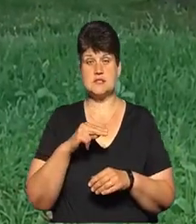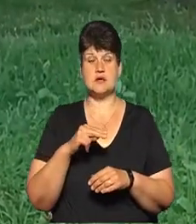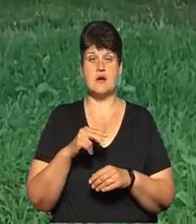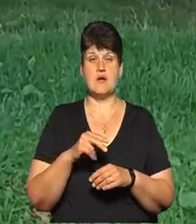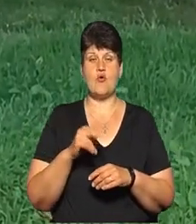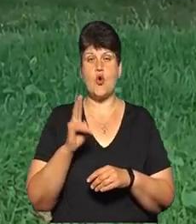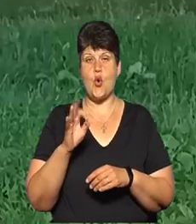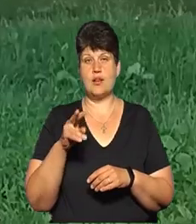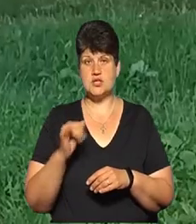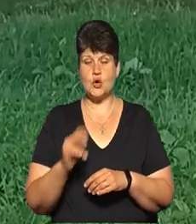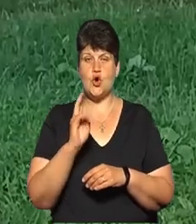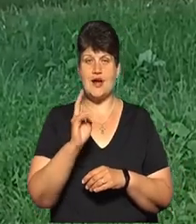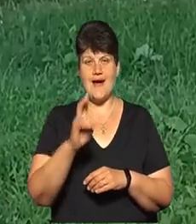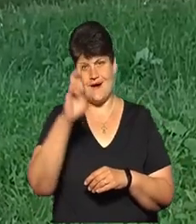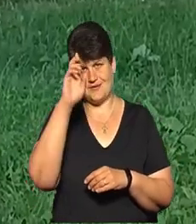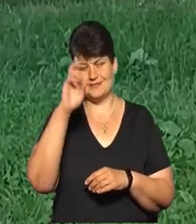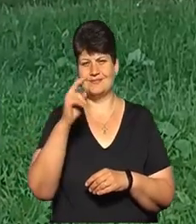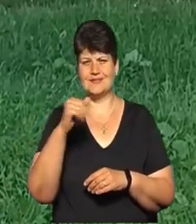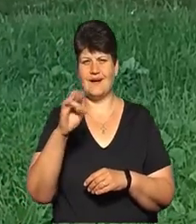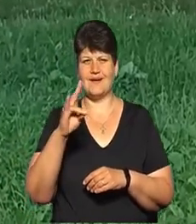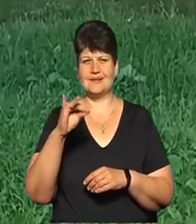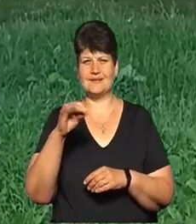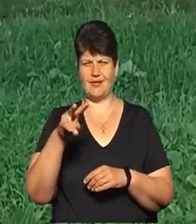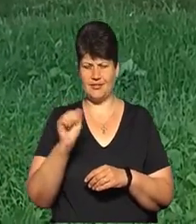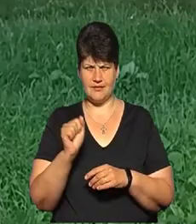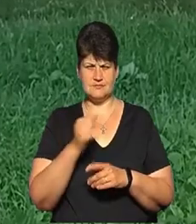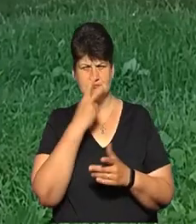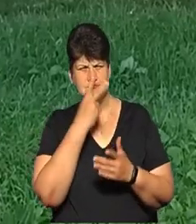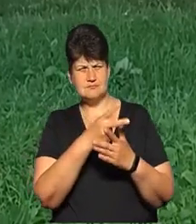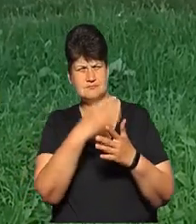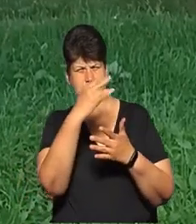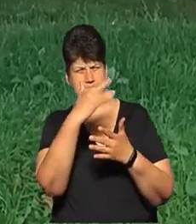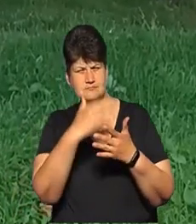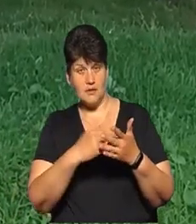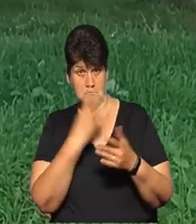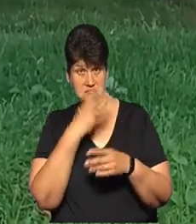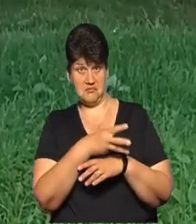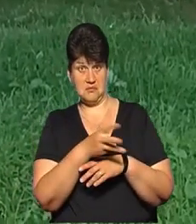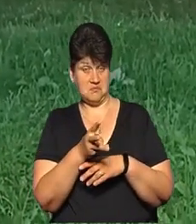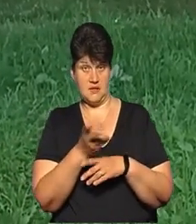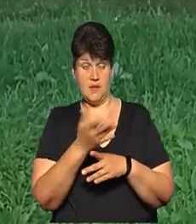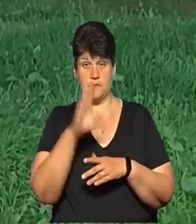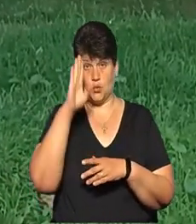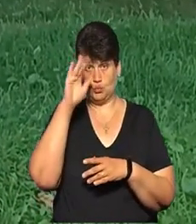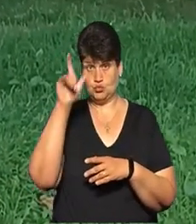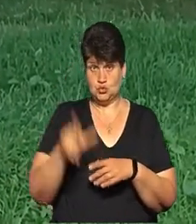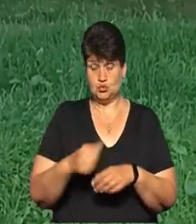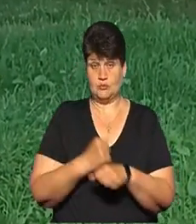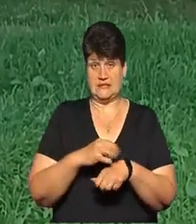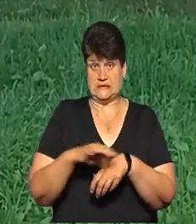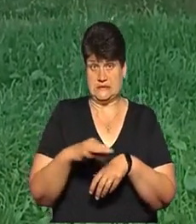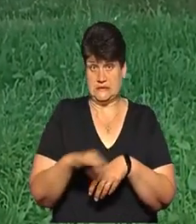творчій спеціальності дизайн. Якось я сиділа в тіктоці, гортала рекомендації, натрапила на відос, там, де чоловік вчинив насильство над